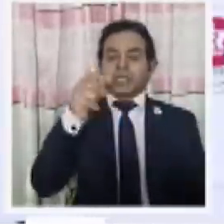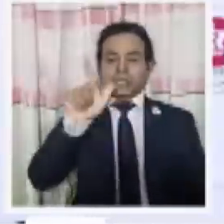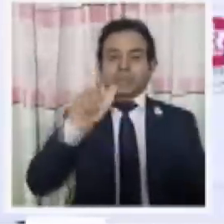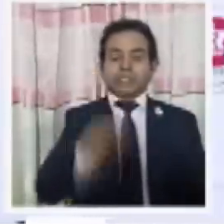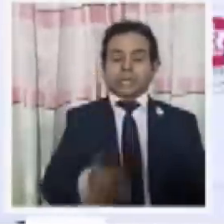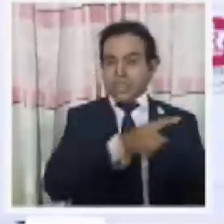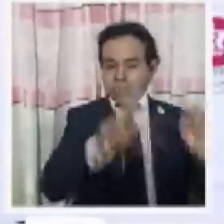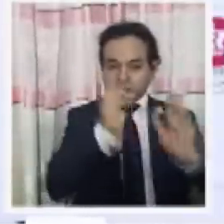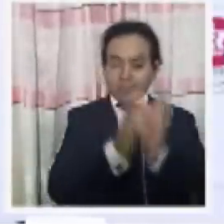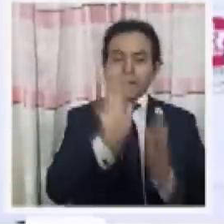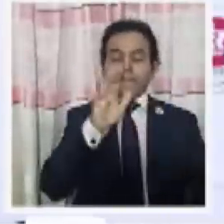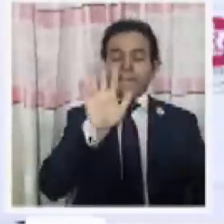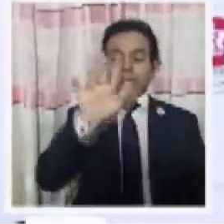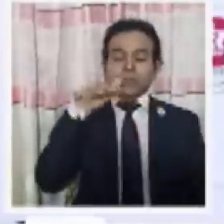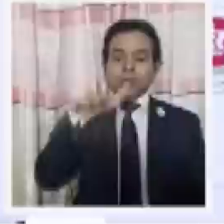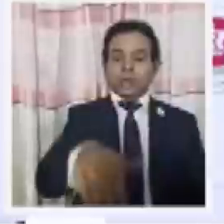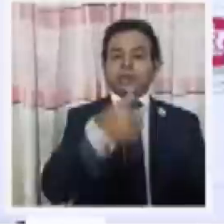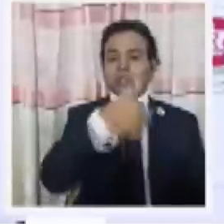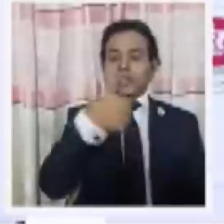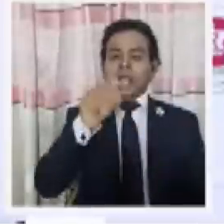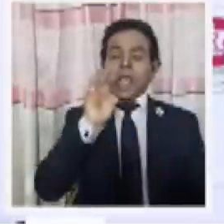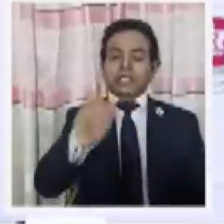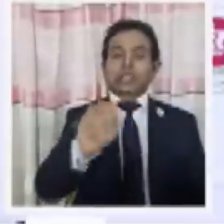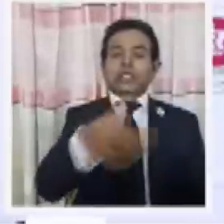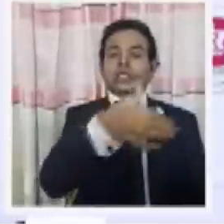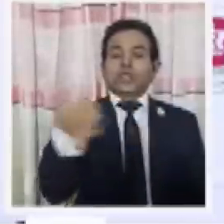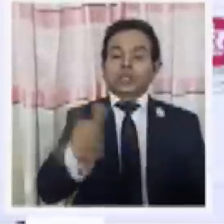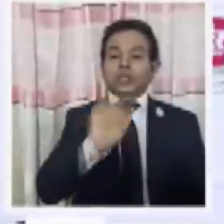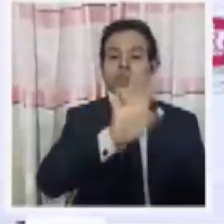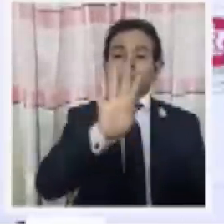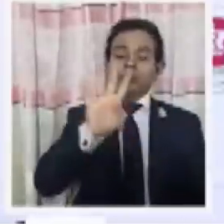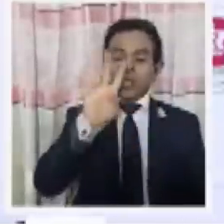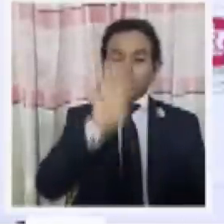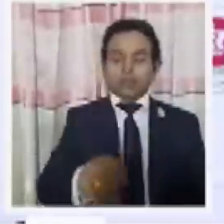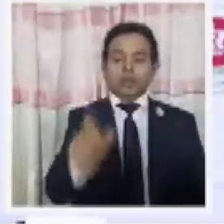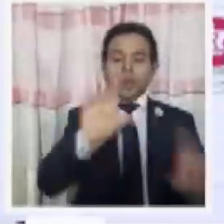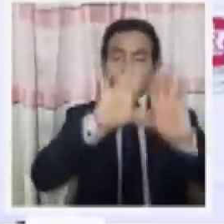1,27,68,307 জন। বিশ্বে মৃত্যুবরণ করেছেন 24 ঘন্টায় 5,037 জন এবং এ পর্যন্ত